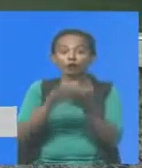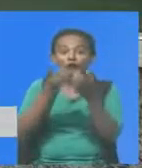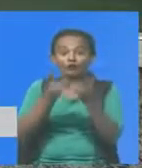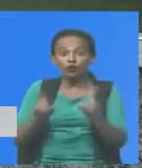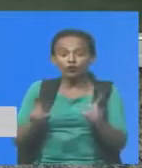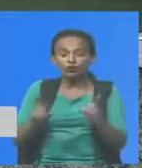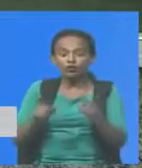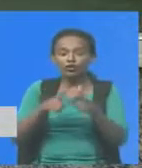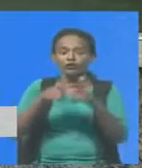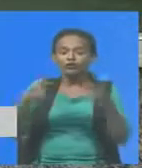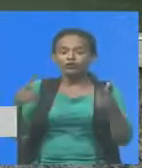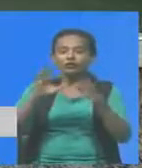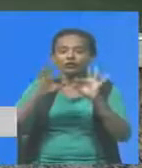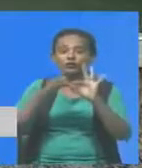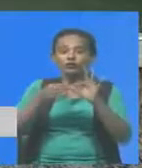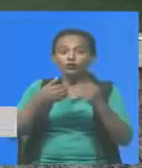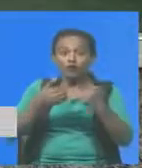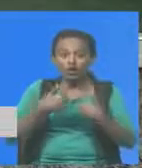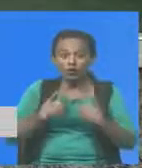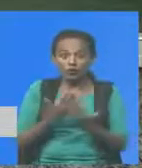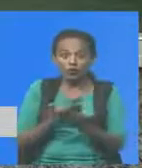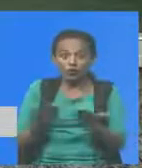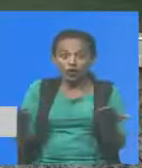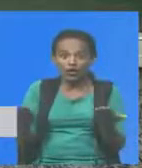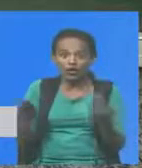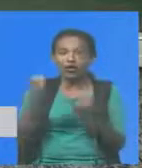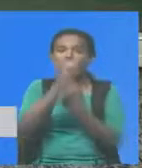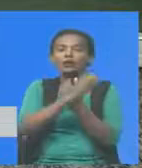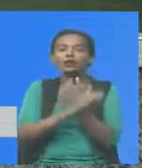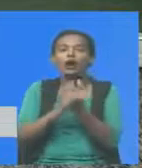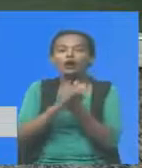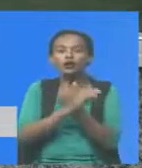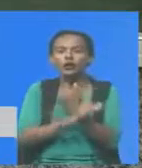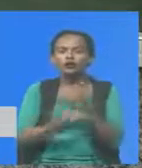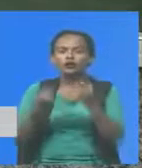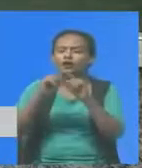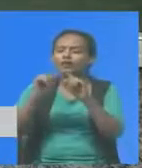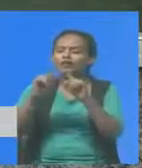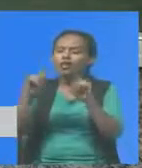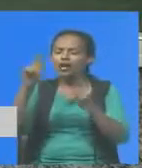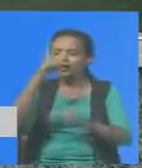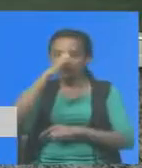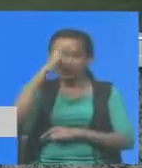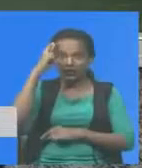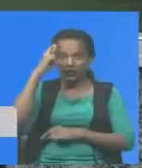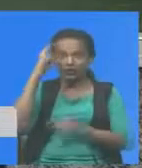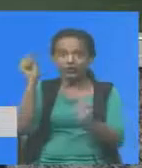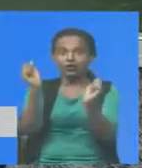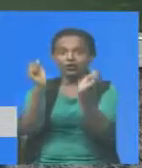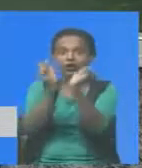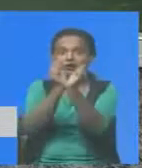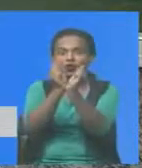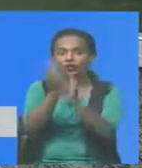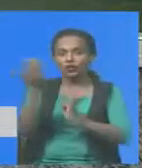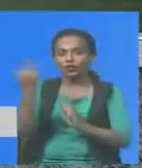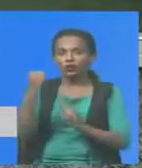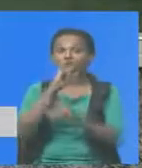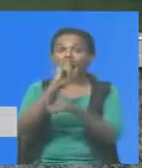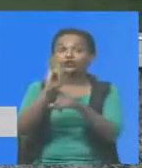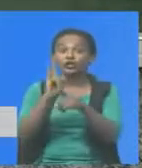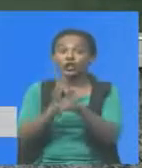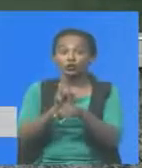ትልቅ ትርጉም ያለው ጉዳይ በየሀገራቱ በተለያየ ምክንያት ታስረው የነበሩ